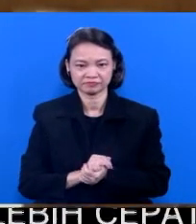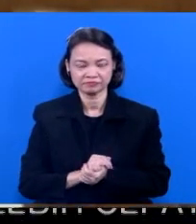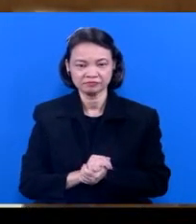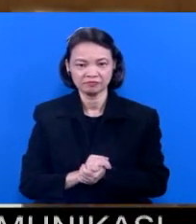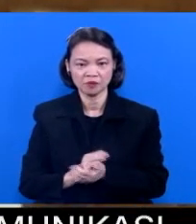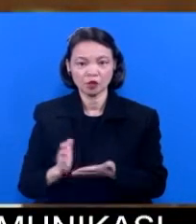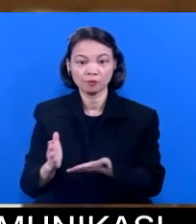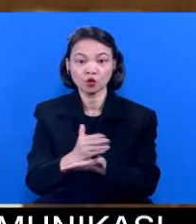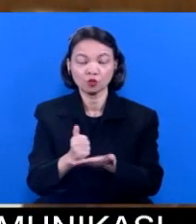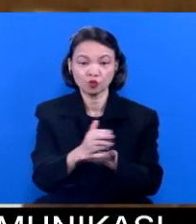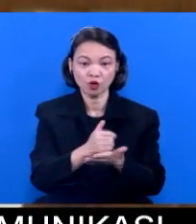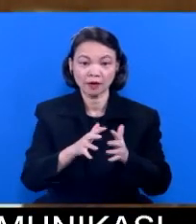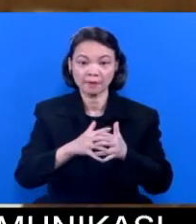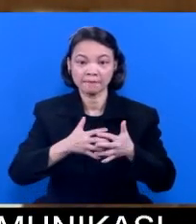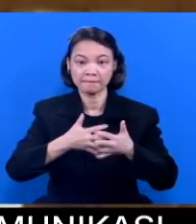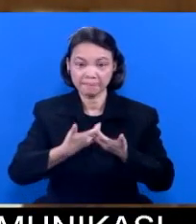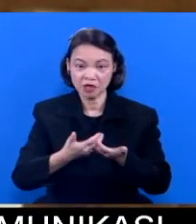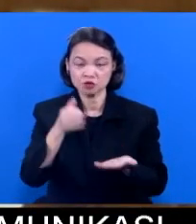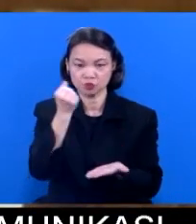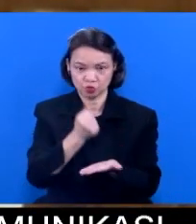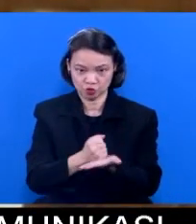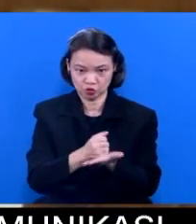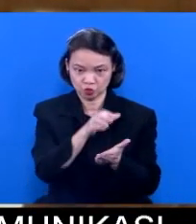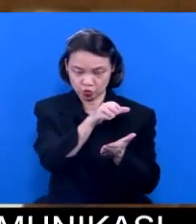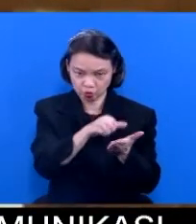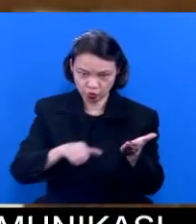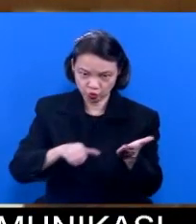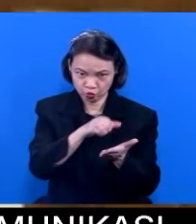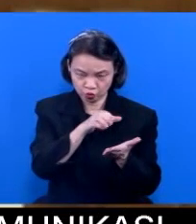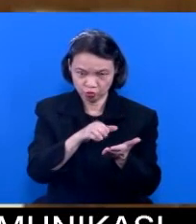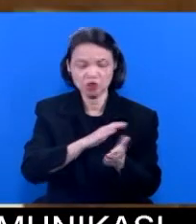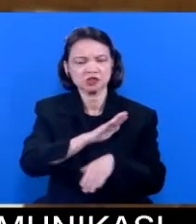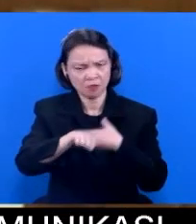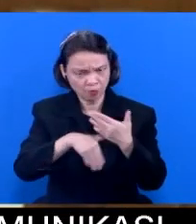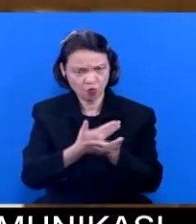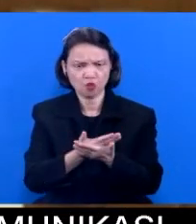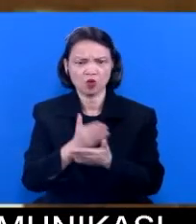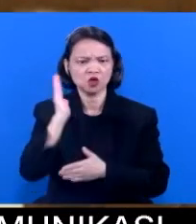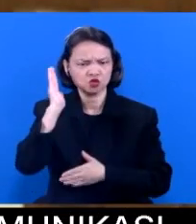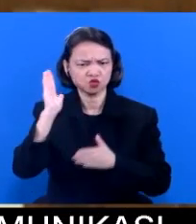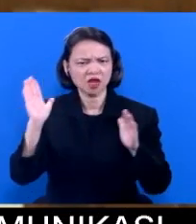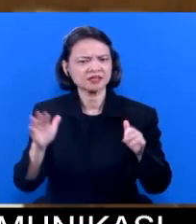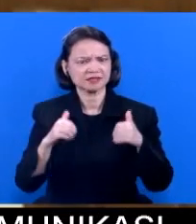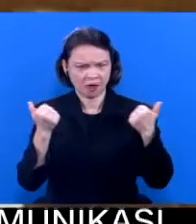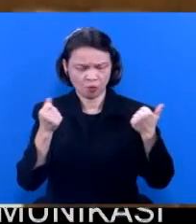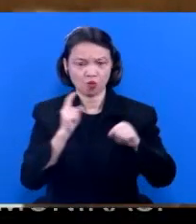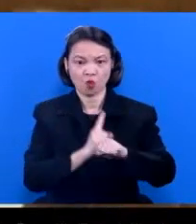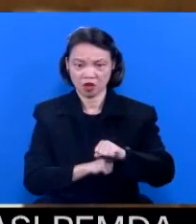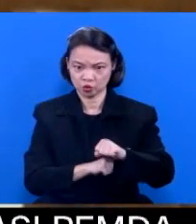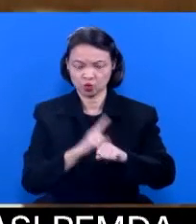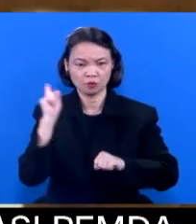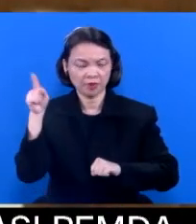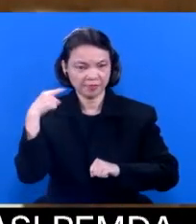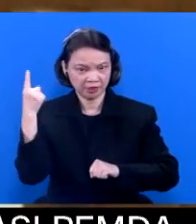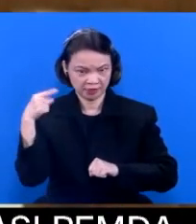pengumpulan paspor, sudah scanner, sudah semuanya sudah siap ketika pemerintah